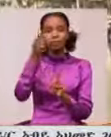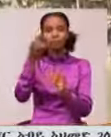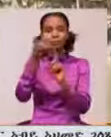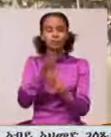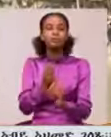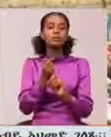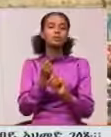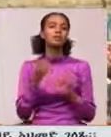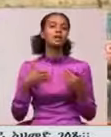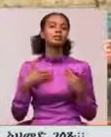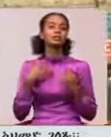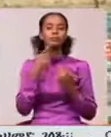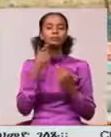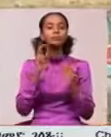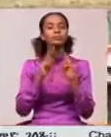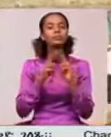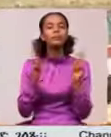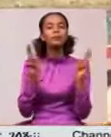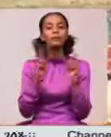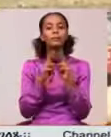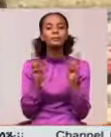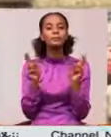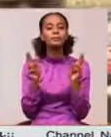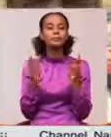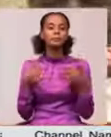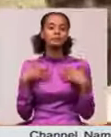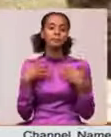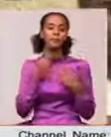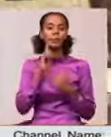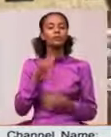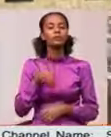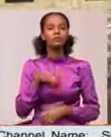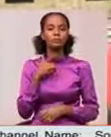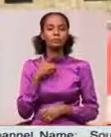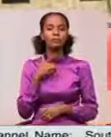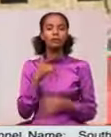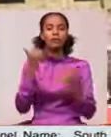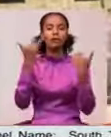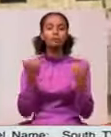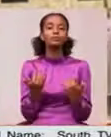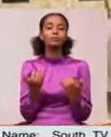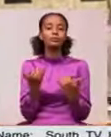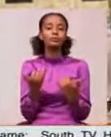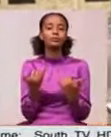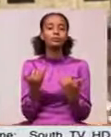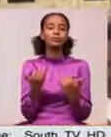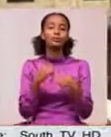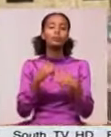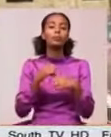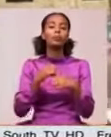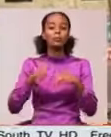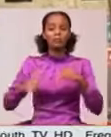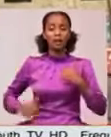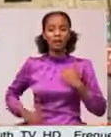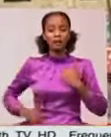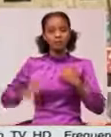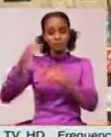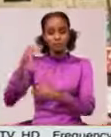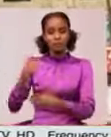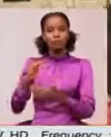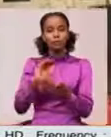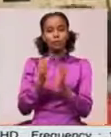የበለጠ ደስ የሚለኝ በጣም ደስታ ነው የተሰማኝ። እና አሁን በመከላከያ ጎናችን